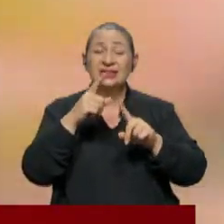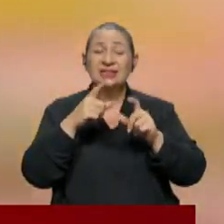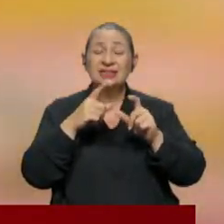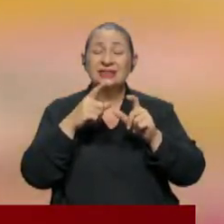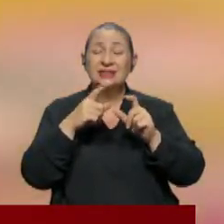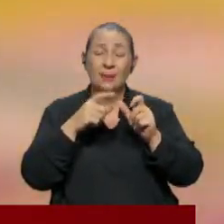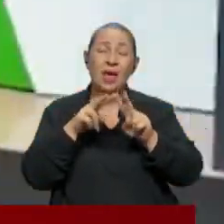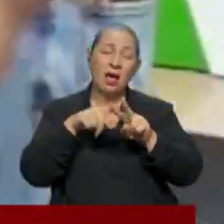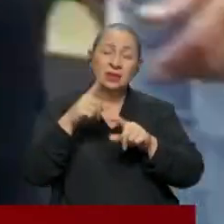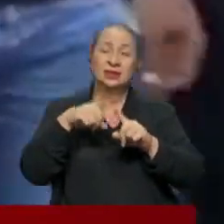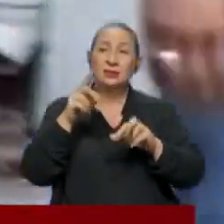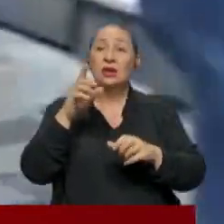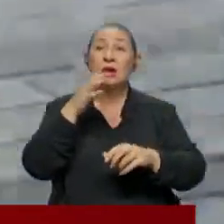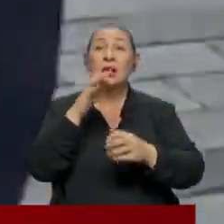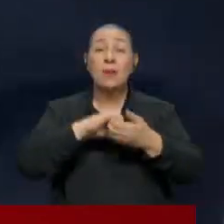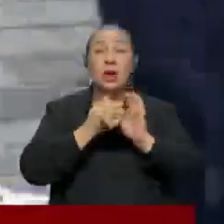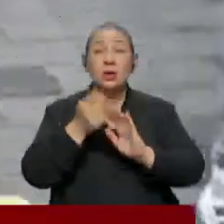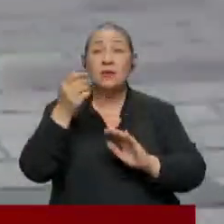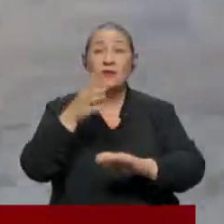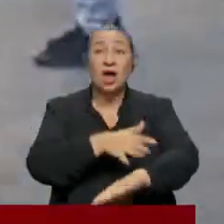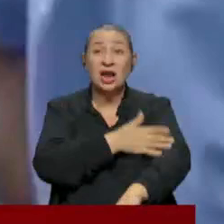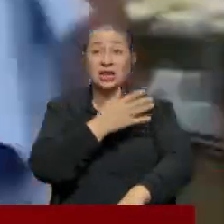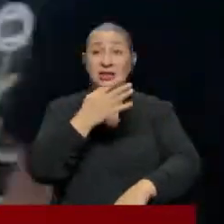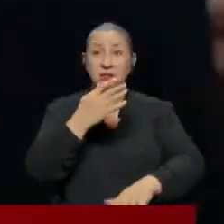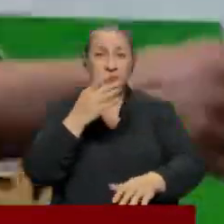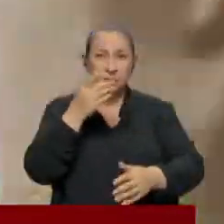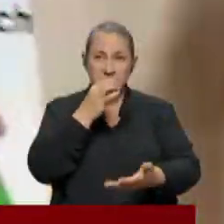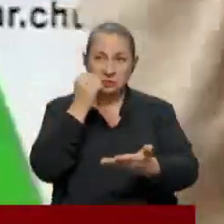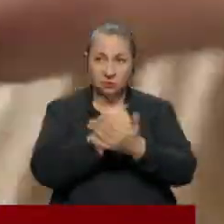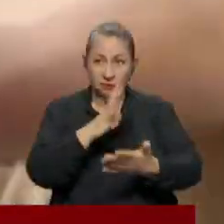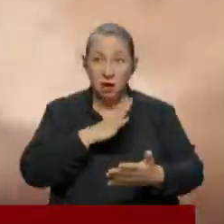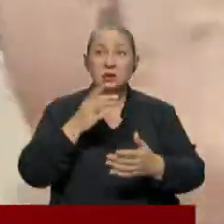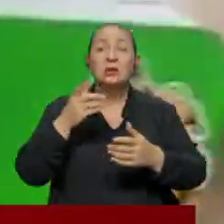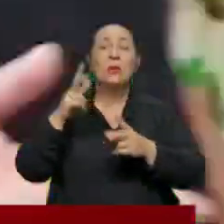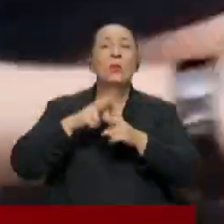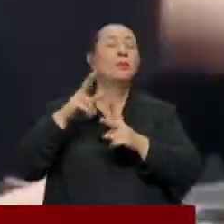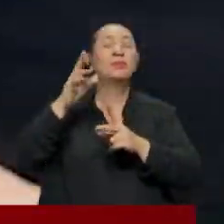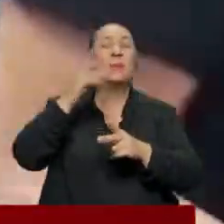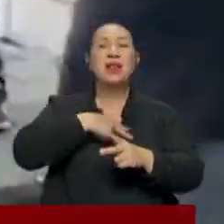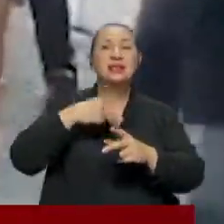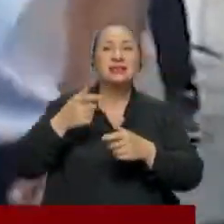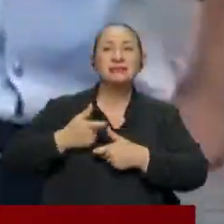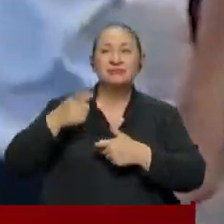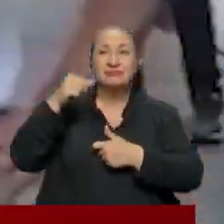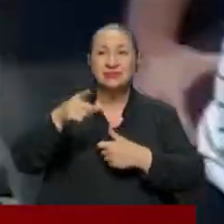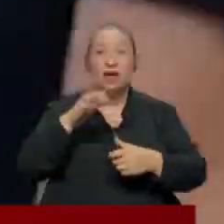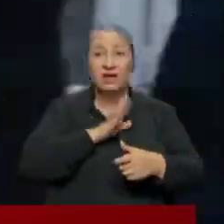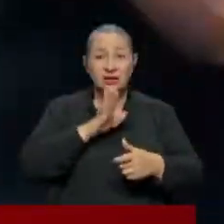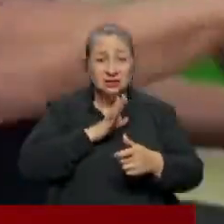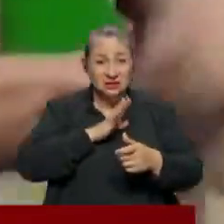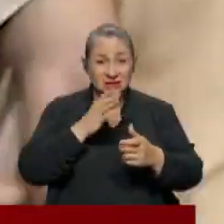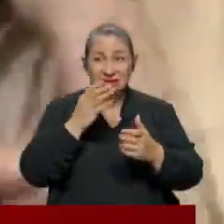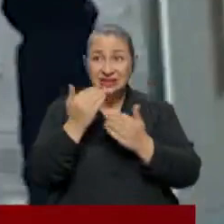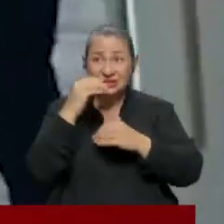hastası. Kampanyaları valilik izinli olmasına rağmen standları zabıta tarafından kaldırıldı. Baba Melik Münas evladının tedavisi için